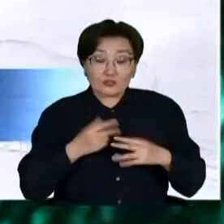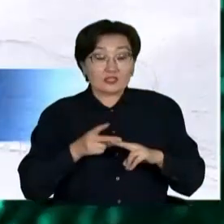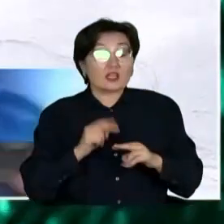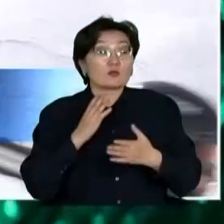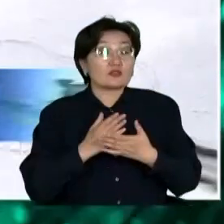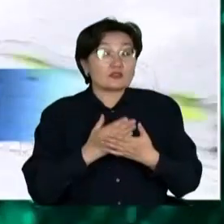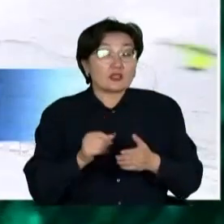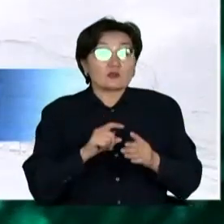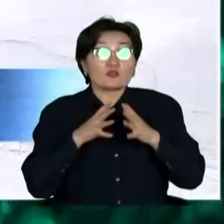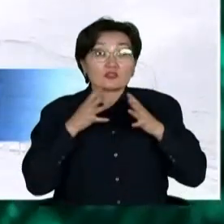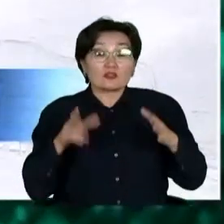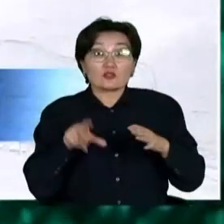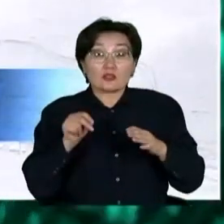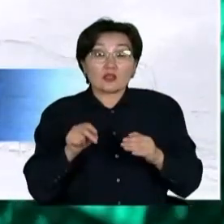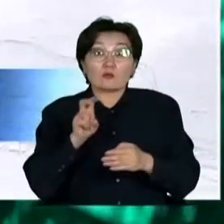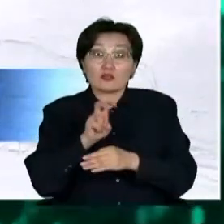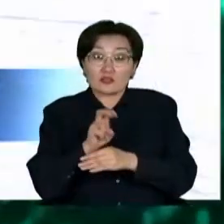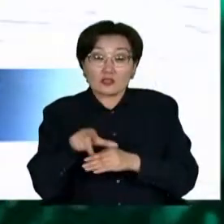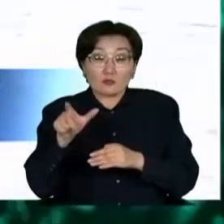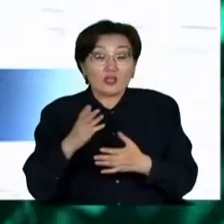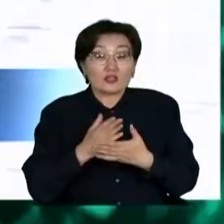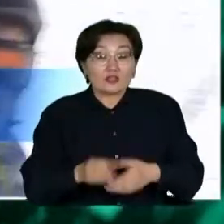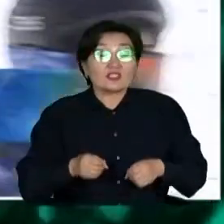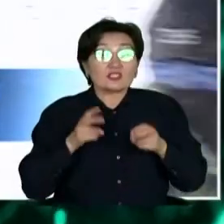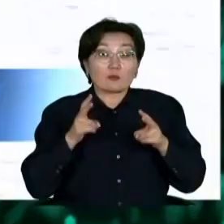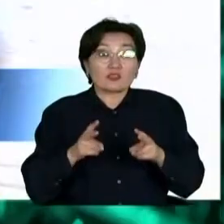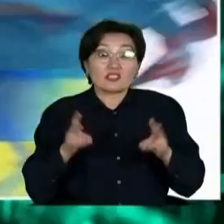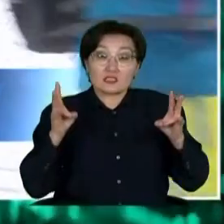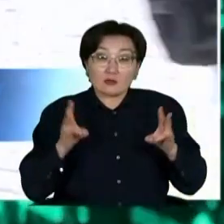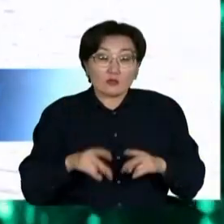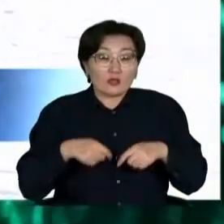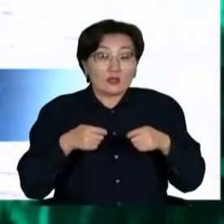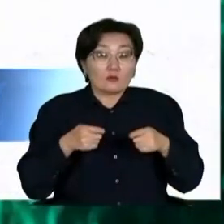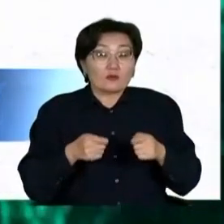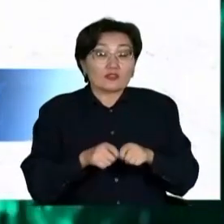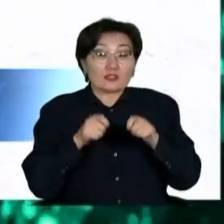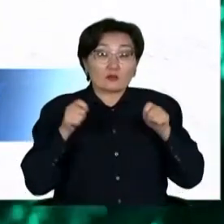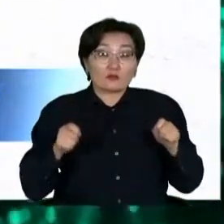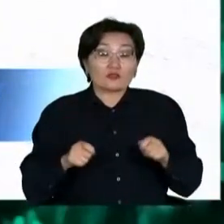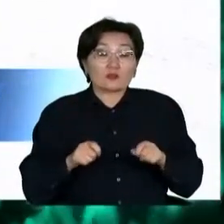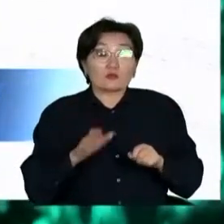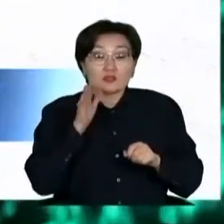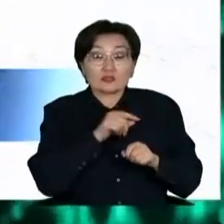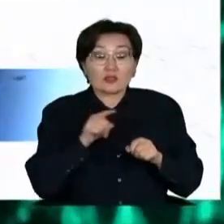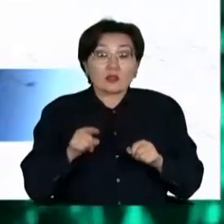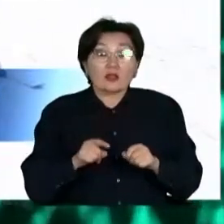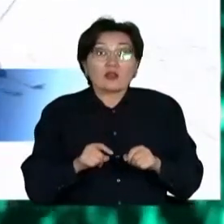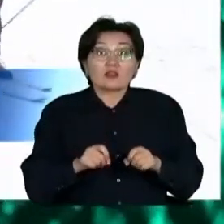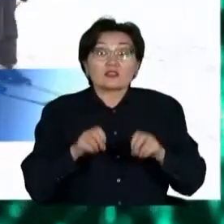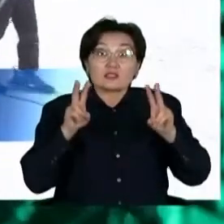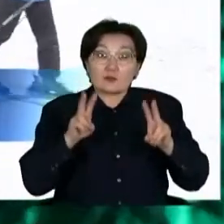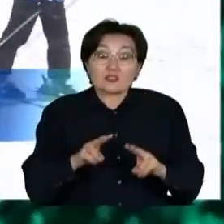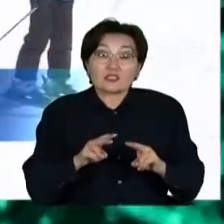значит, что из-за большого количества посетителей есть риск травматизма. Перед началом сезона специалисты курорта провели инструктаж по